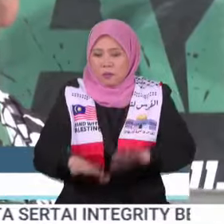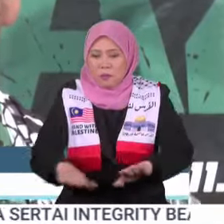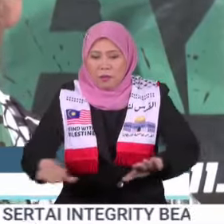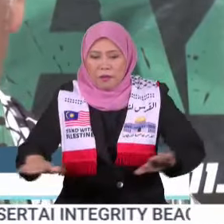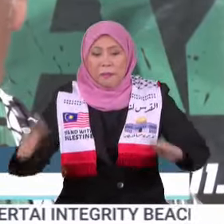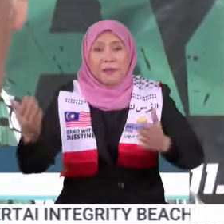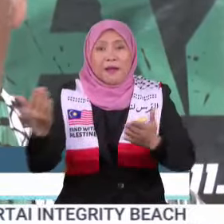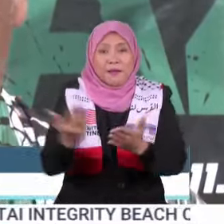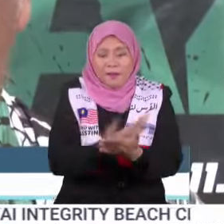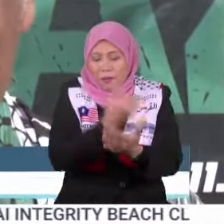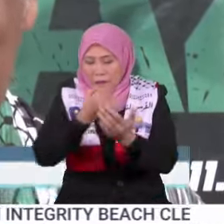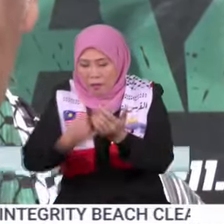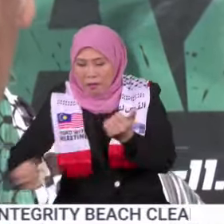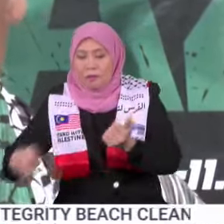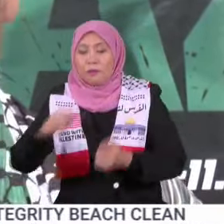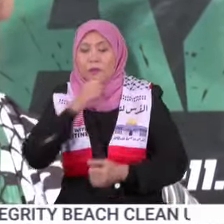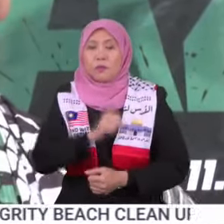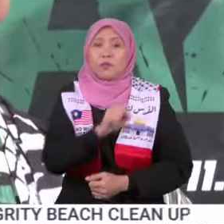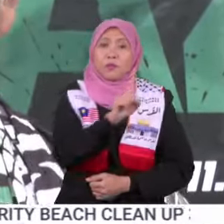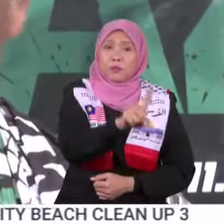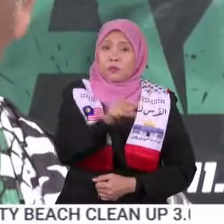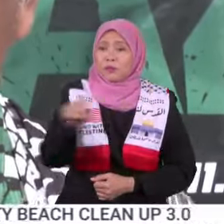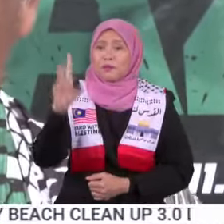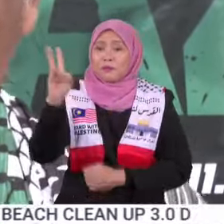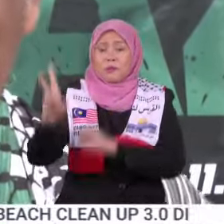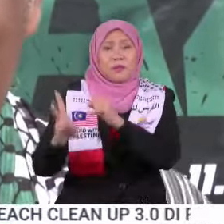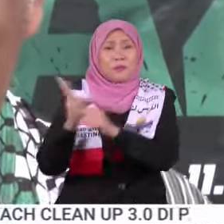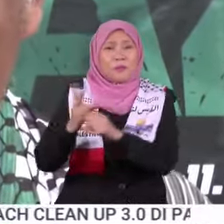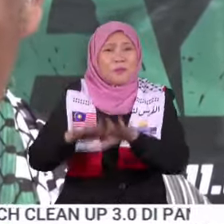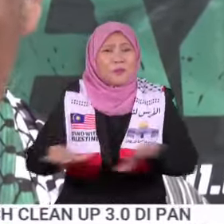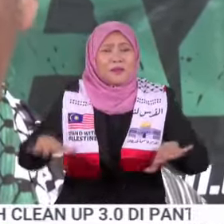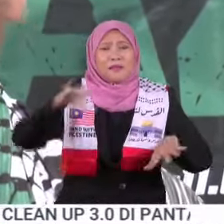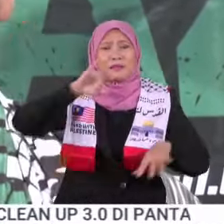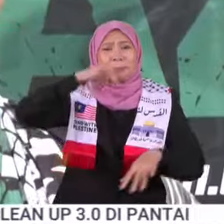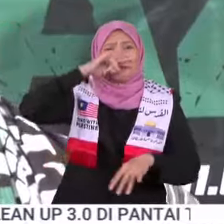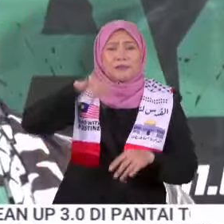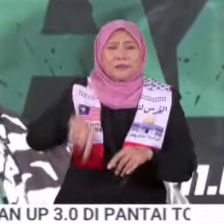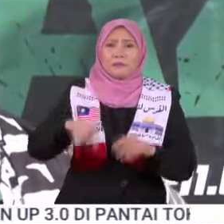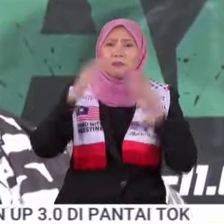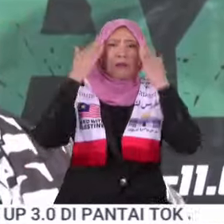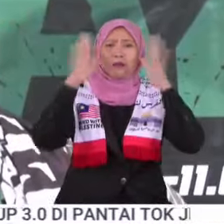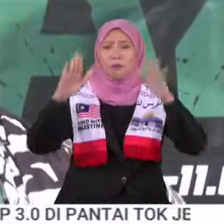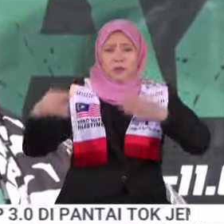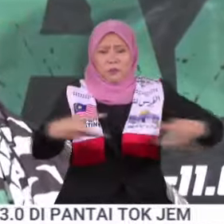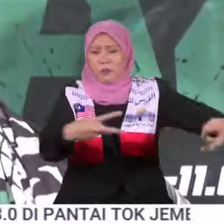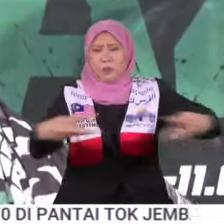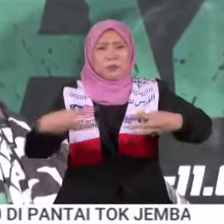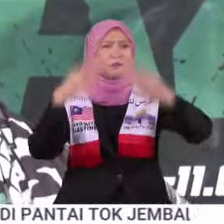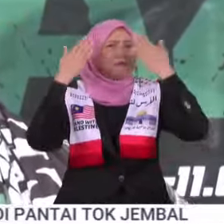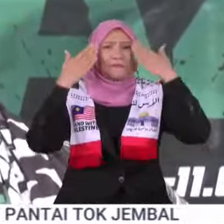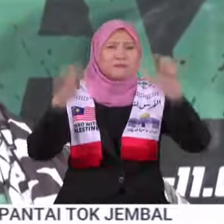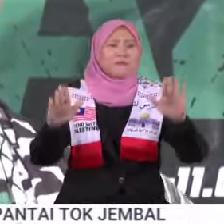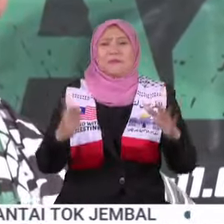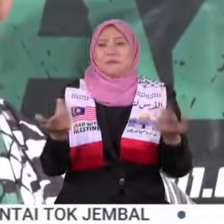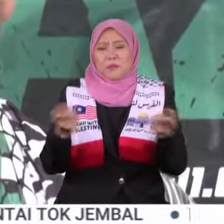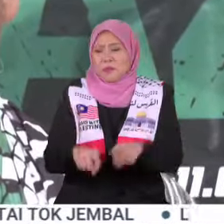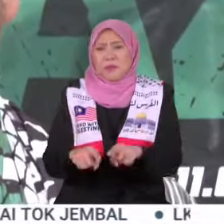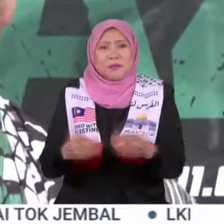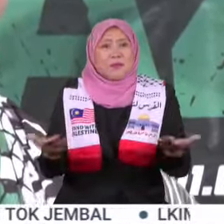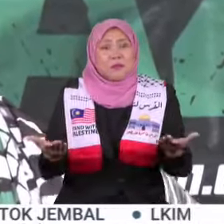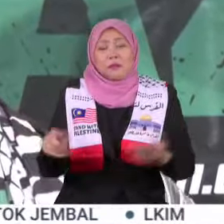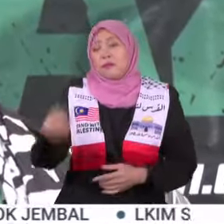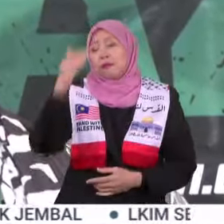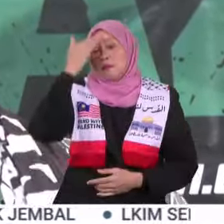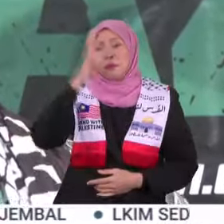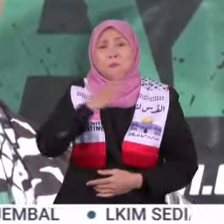budak-budak baru lahir yang berumur 1 hingga 7 tahun. Diorang, budak-budak ni mana dia tahu peperangan. Diorang tak tahu peperangan. Mereka hanya